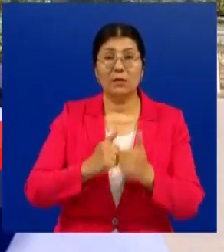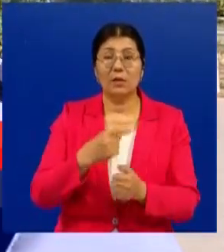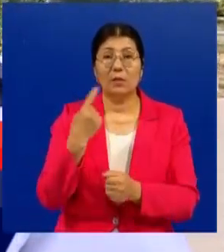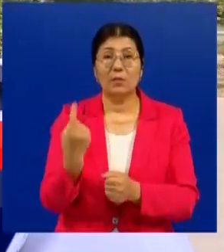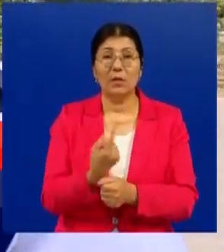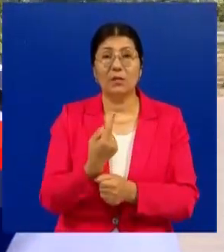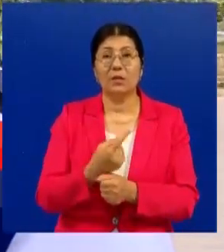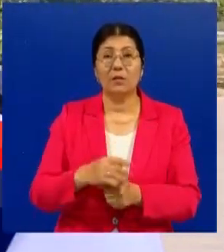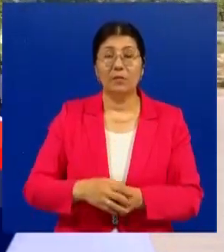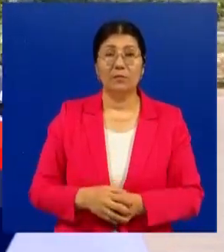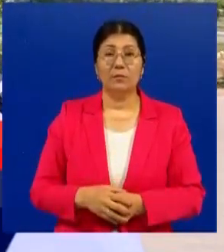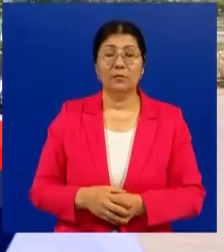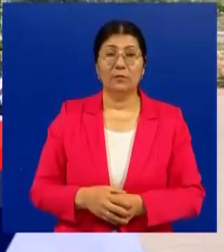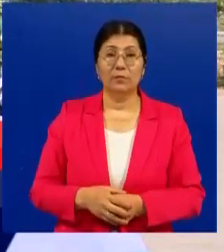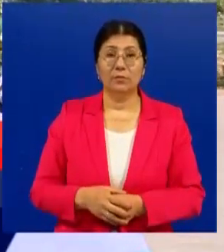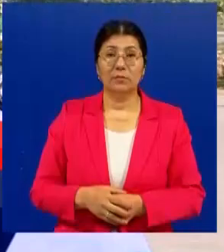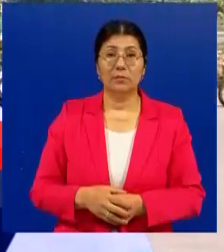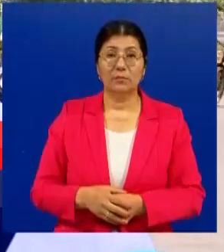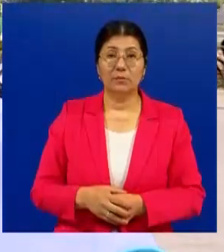этап ол